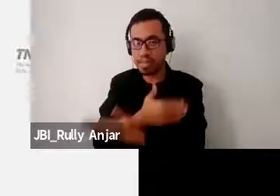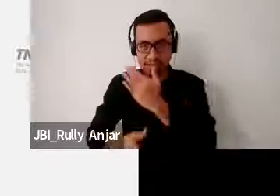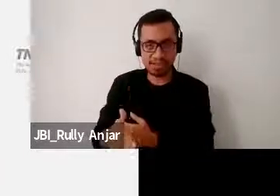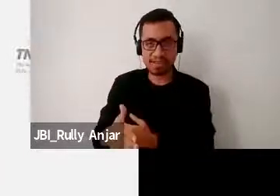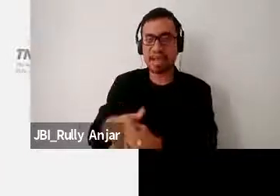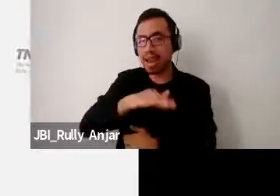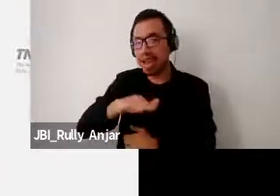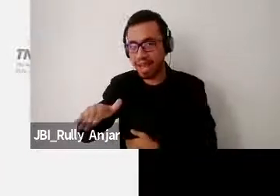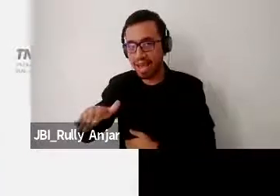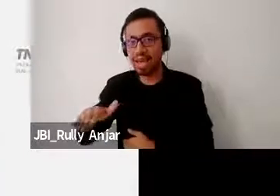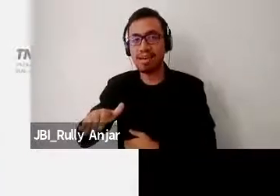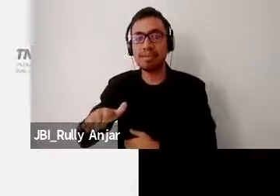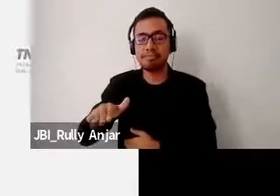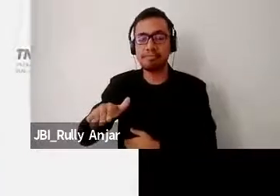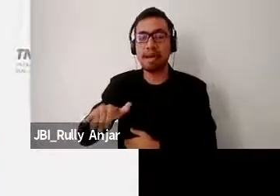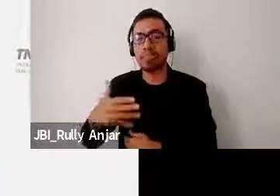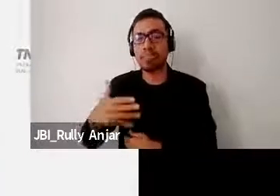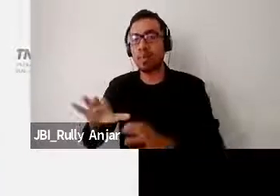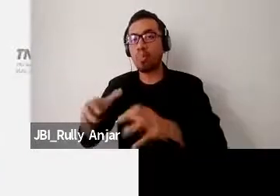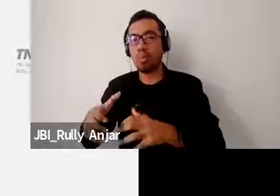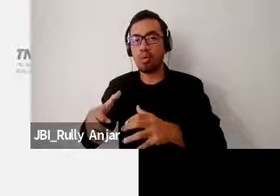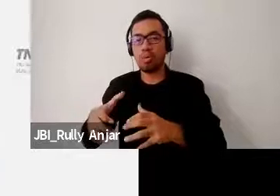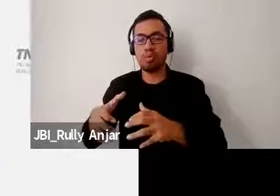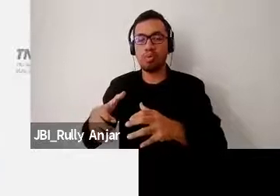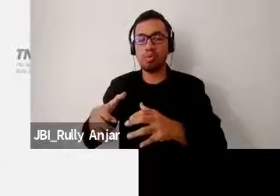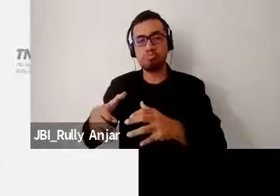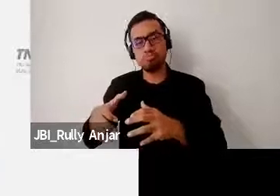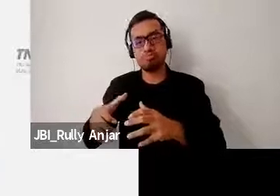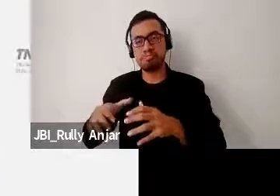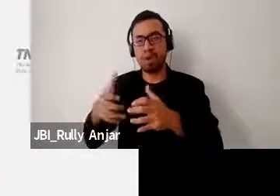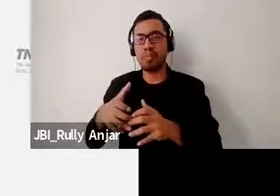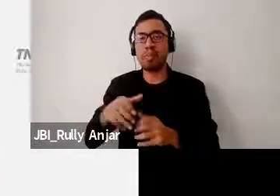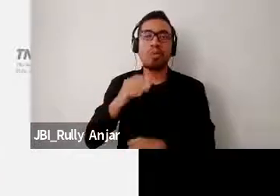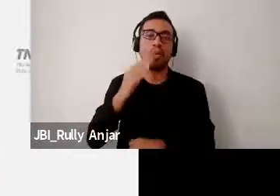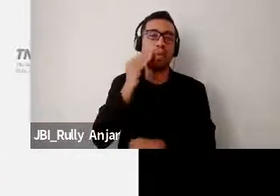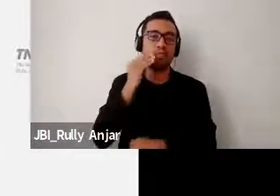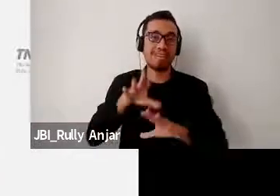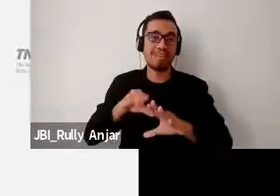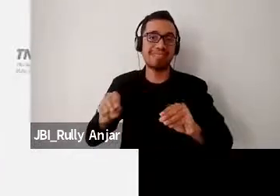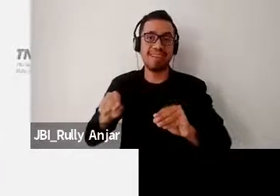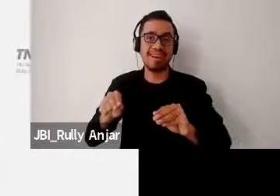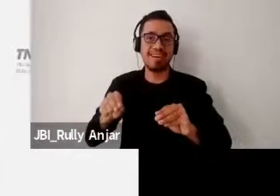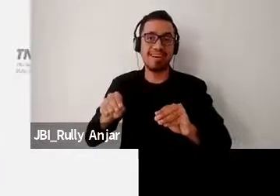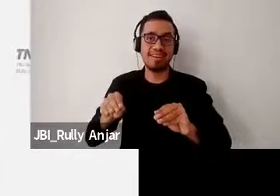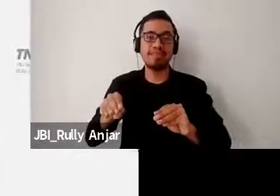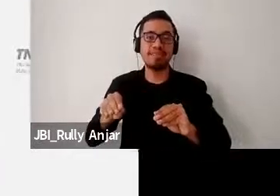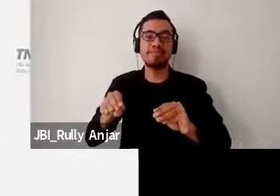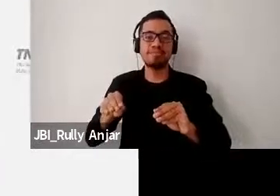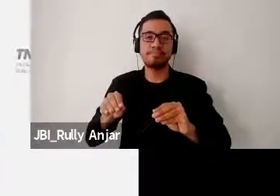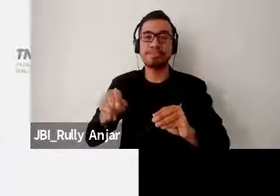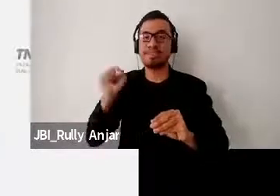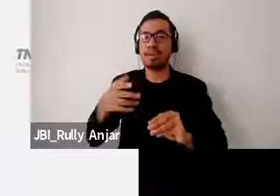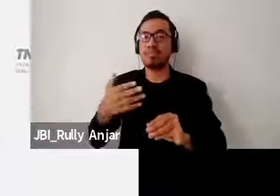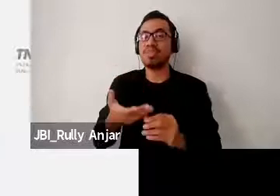anak, dan termasuk kelompok missing middle atau kelompok usia kerja yang saat ini berada di sektor